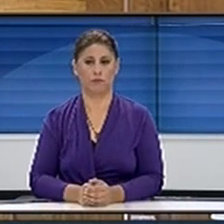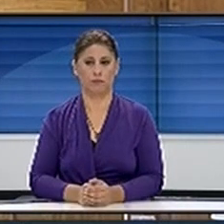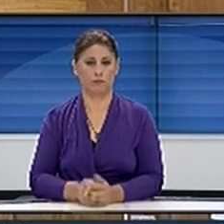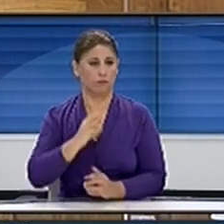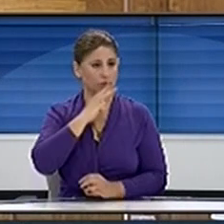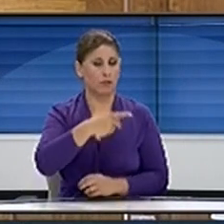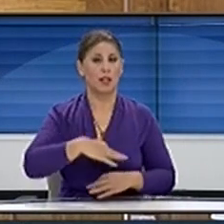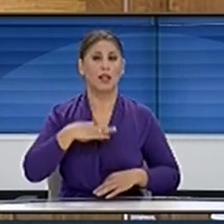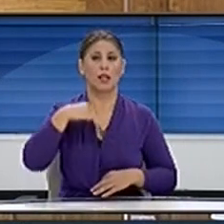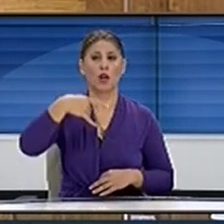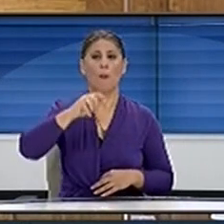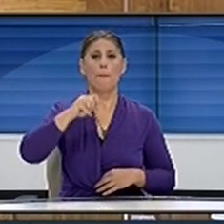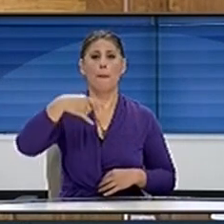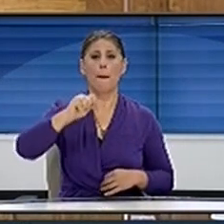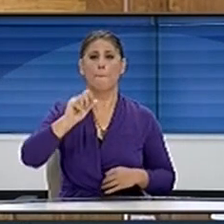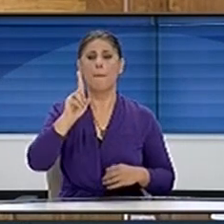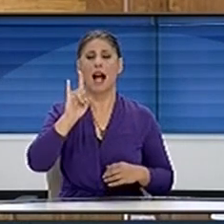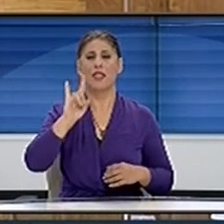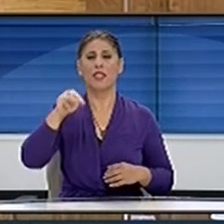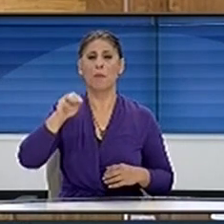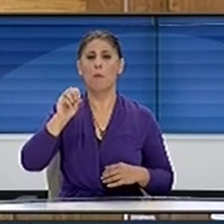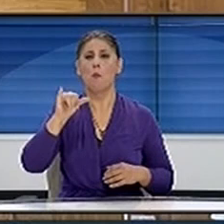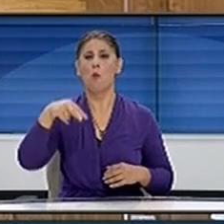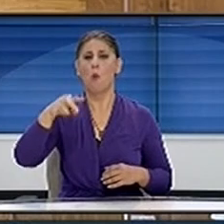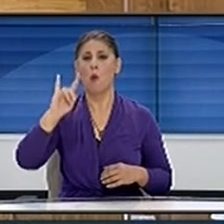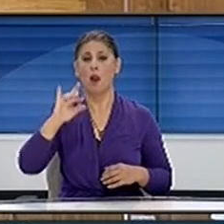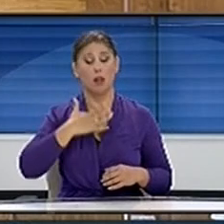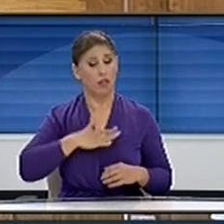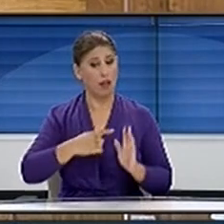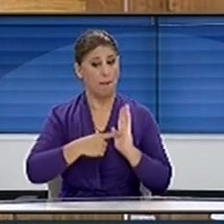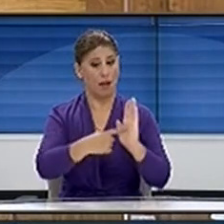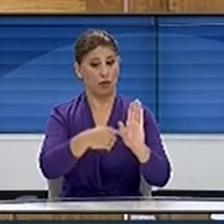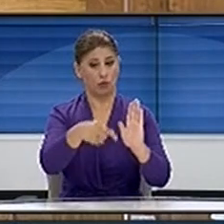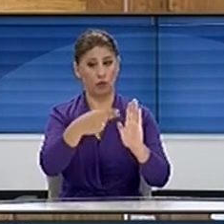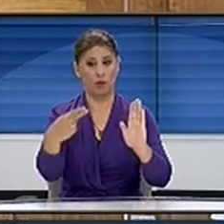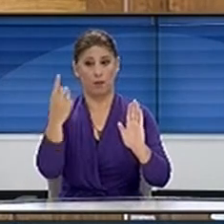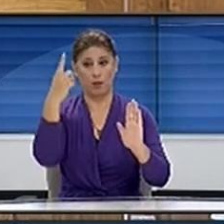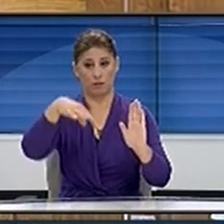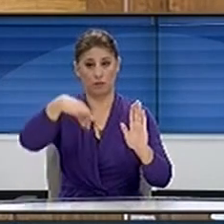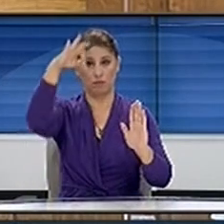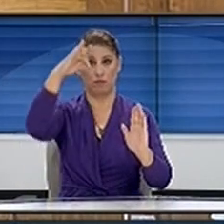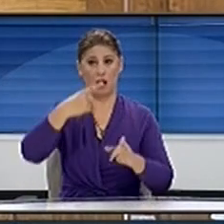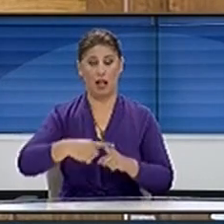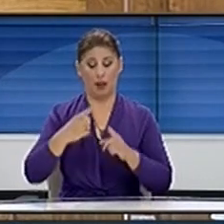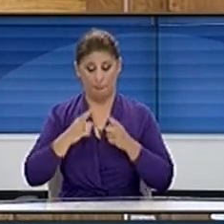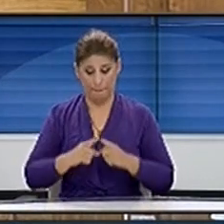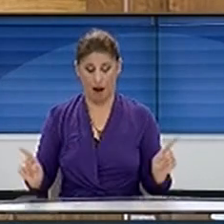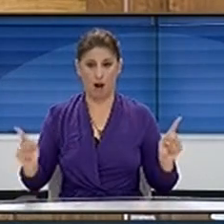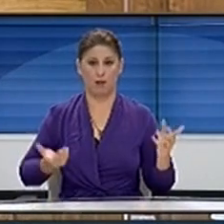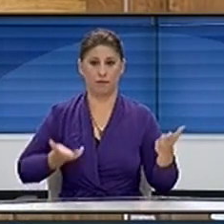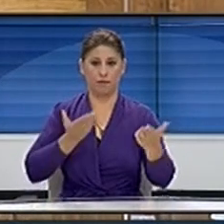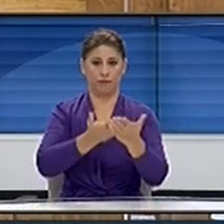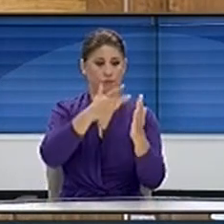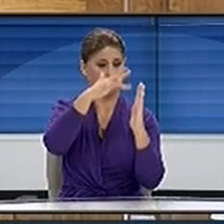απαντώντας τον κύριο Παπαδημούλη, που δυστυχώς θέλησε να παρουσιάσει το θέμα ως μια ελληνική ιδιαιτερότητα. Καταθέτω